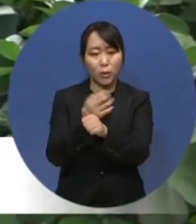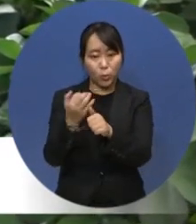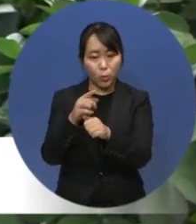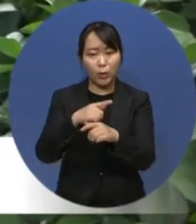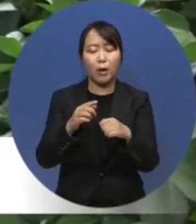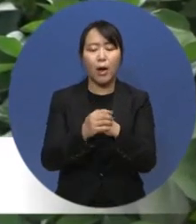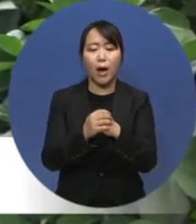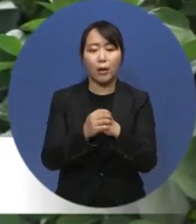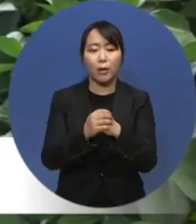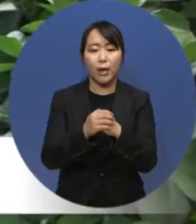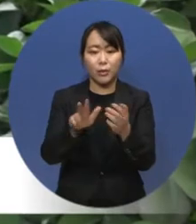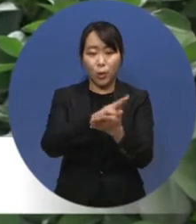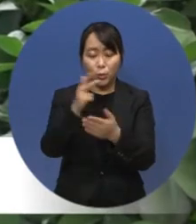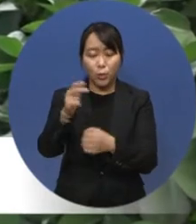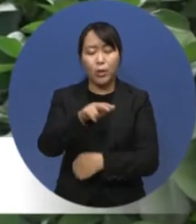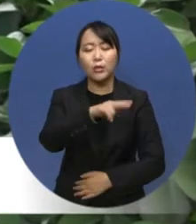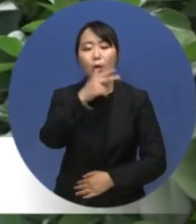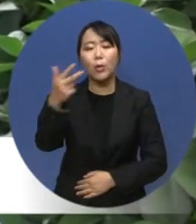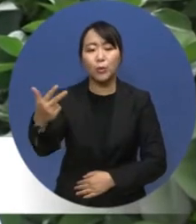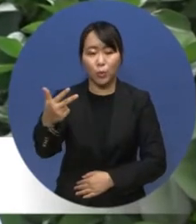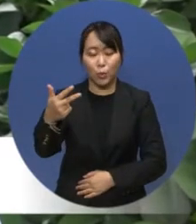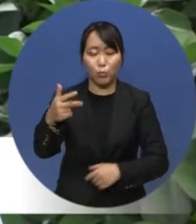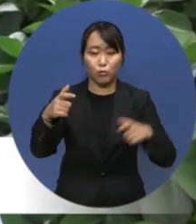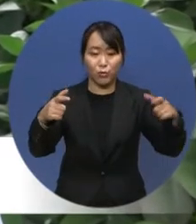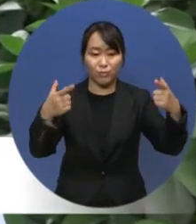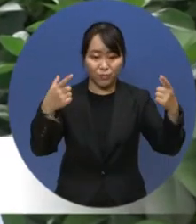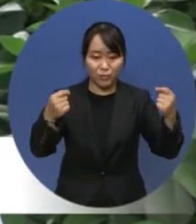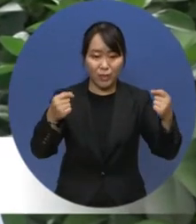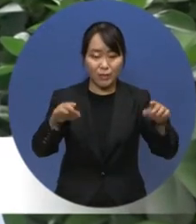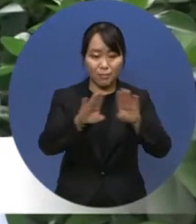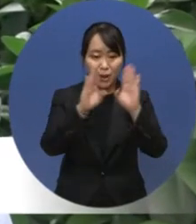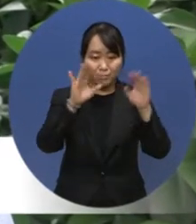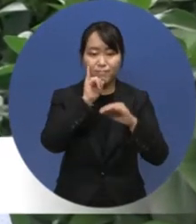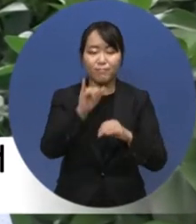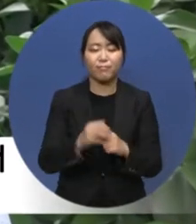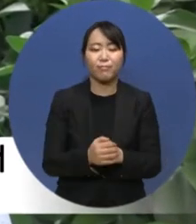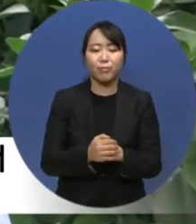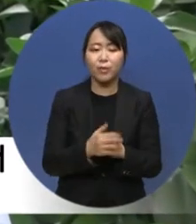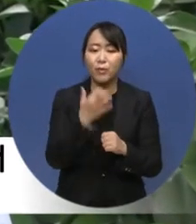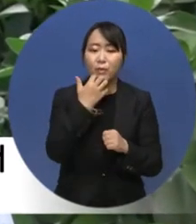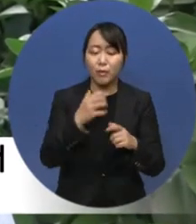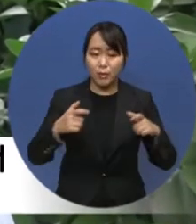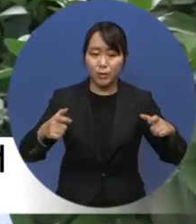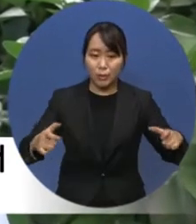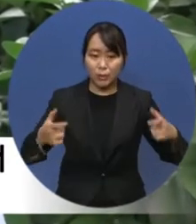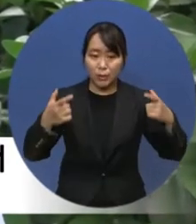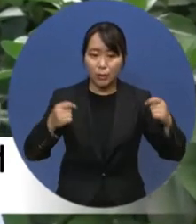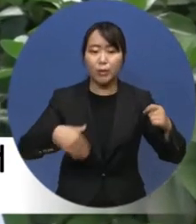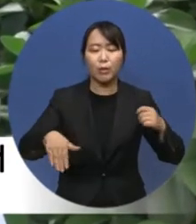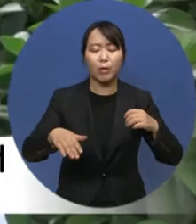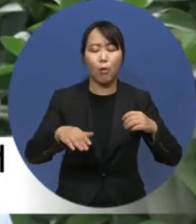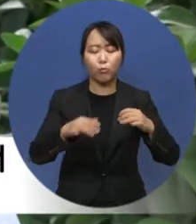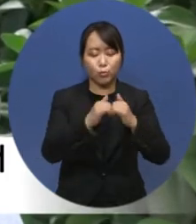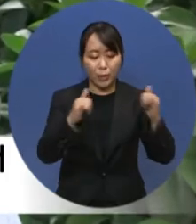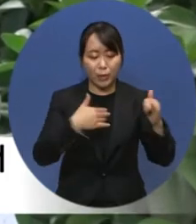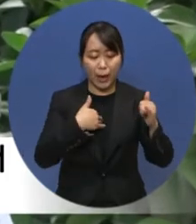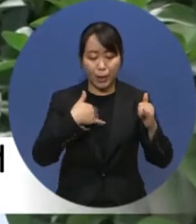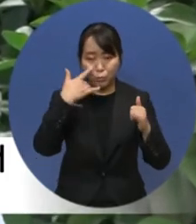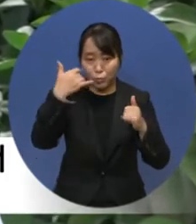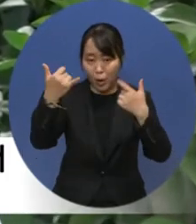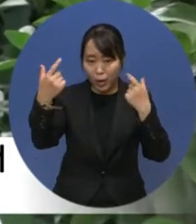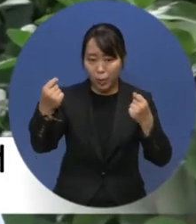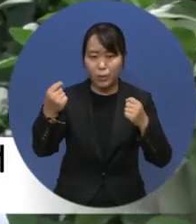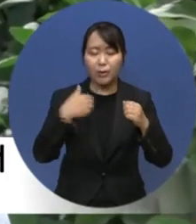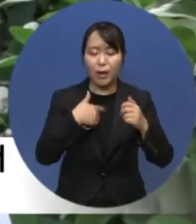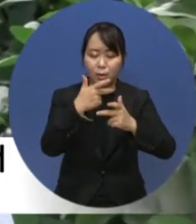달에 발족을 하게 됩니다. 서울시 전체가 효정봉사단을 만들면서 지역 주민들이 바로 나의 부모님이고 나의